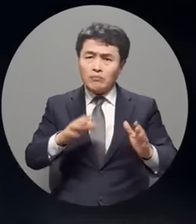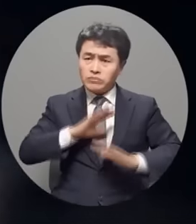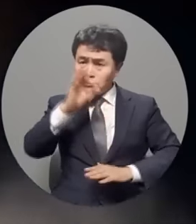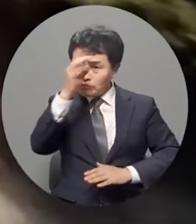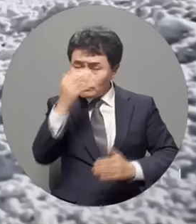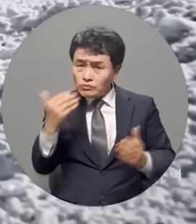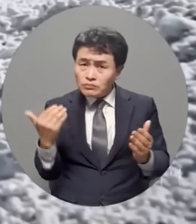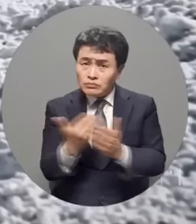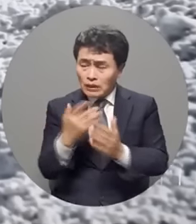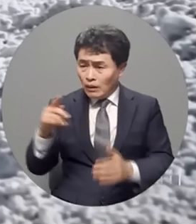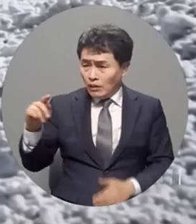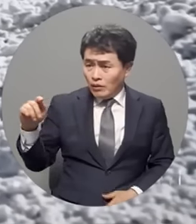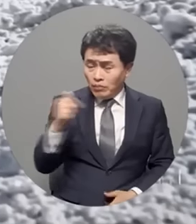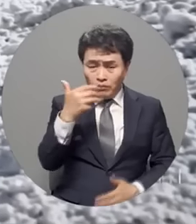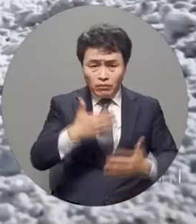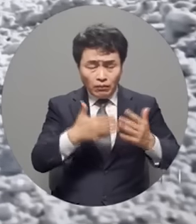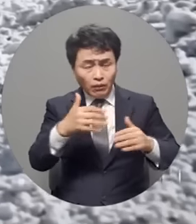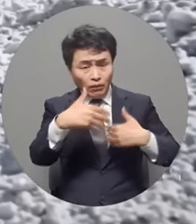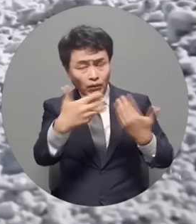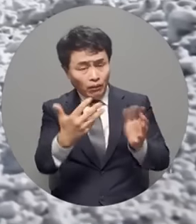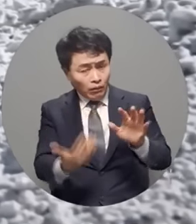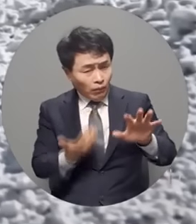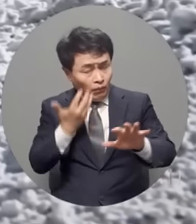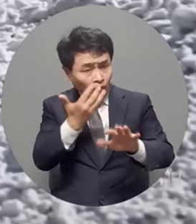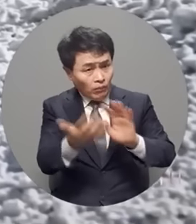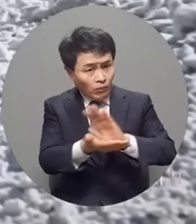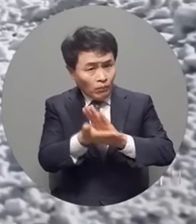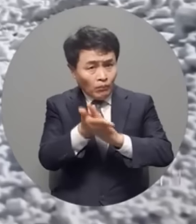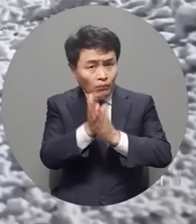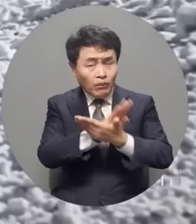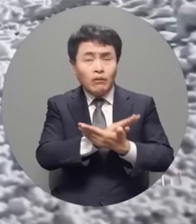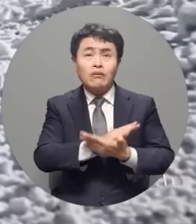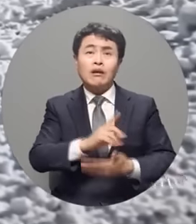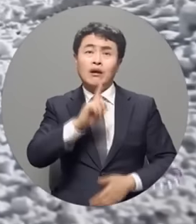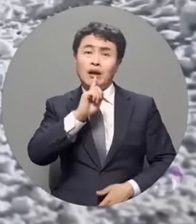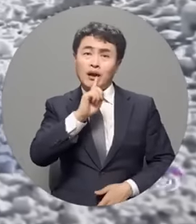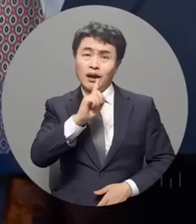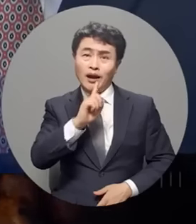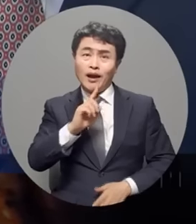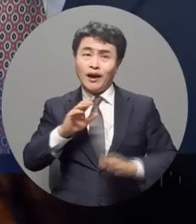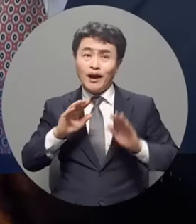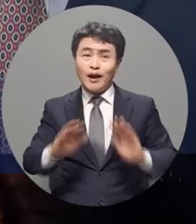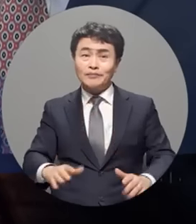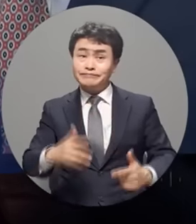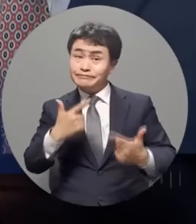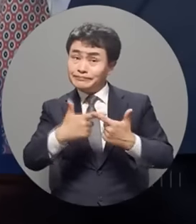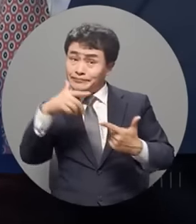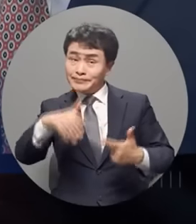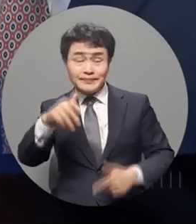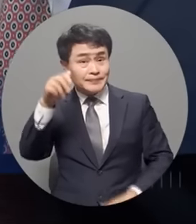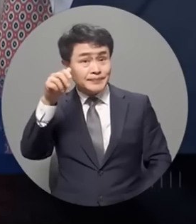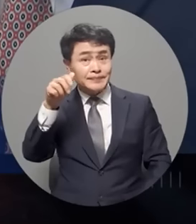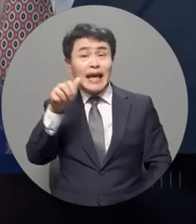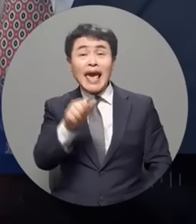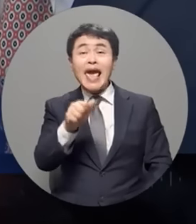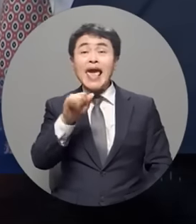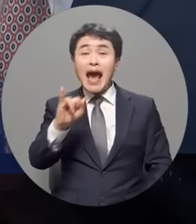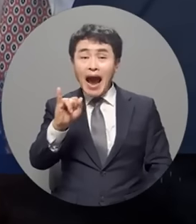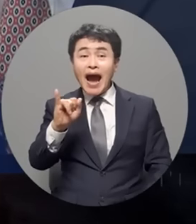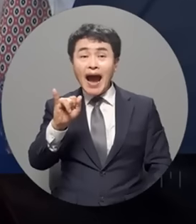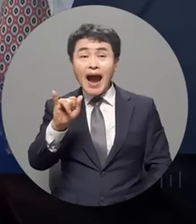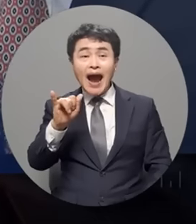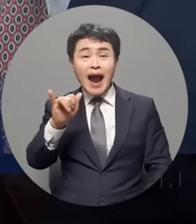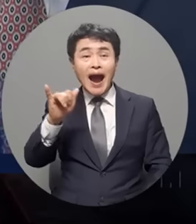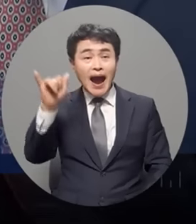발전 속도는 영화 시장의 혁명적 변화를 예고합니다. 부산은 AI를 통한 오리지널